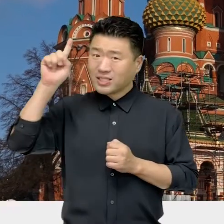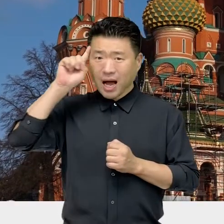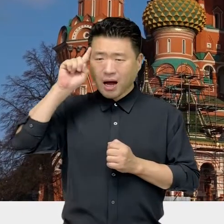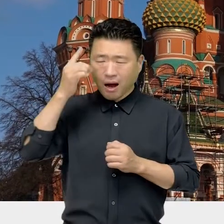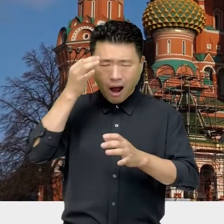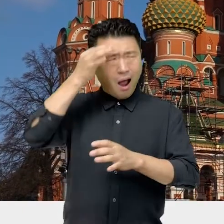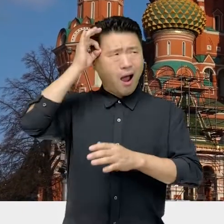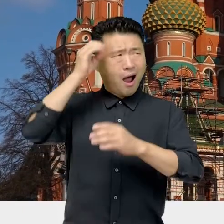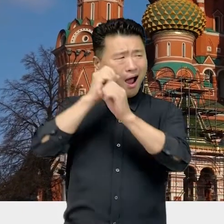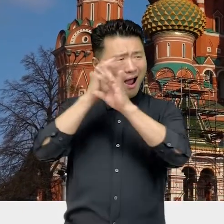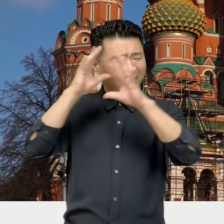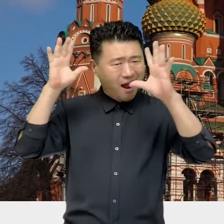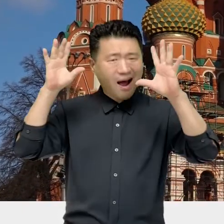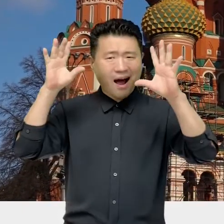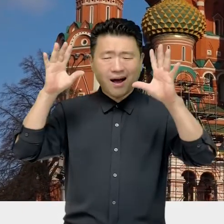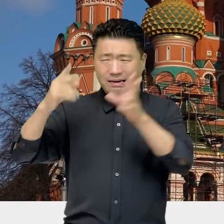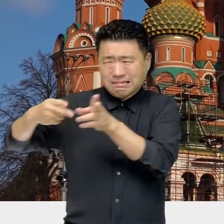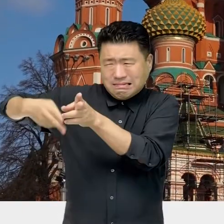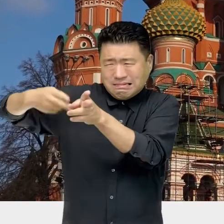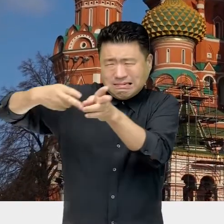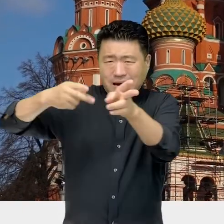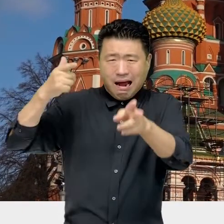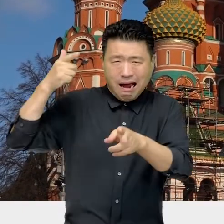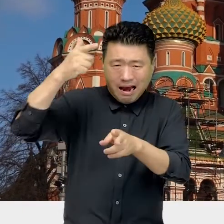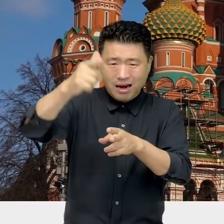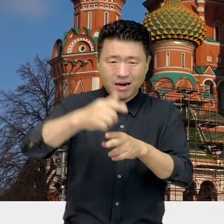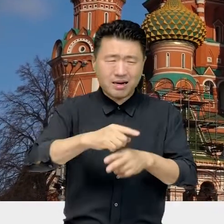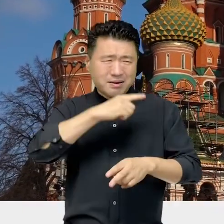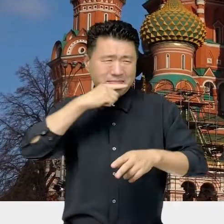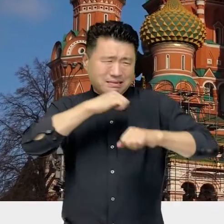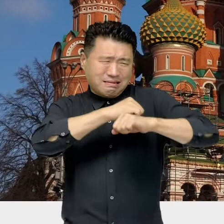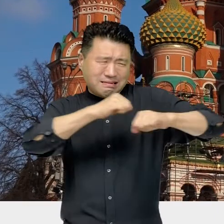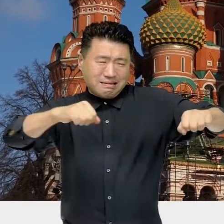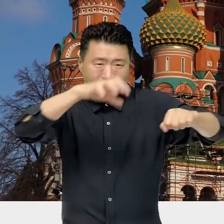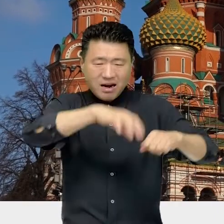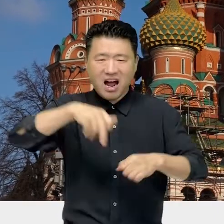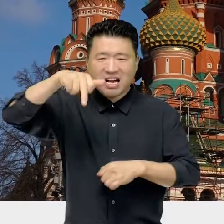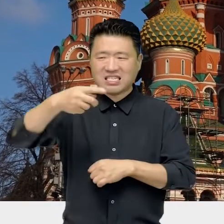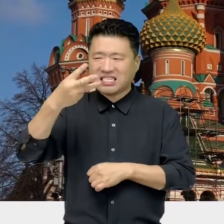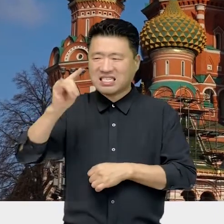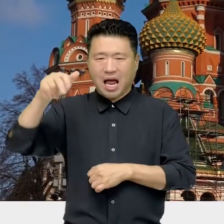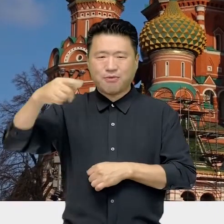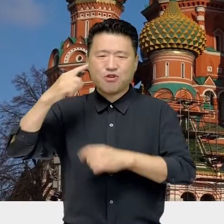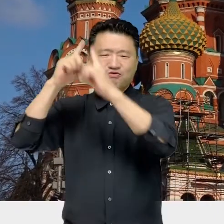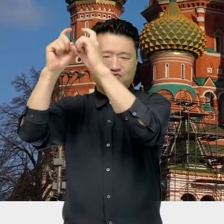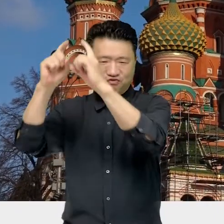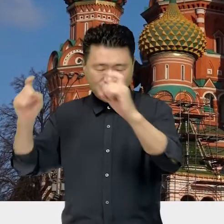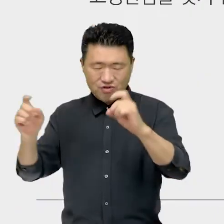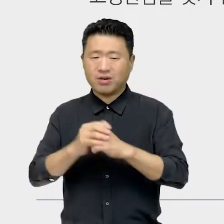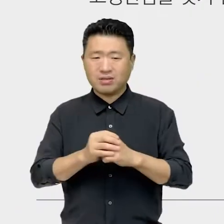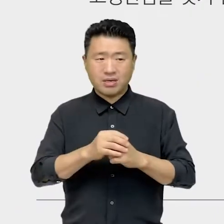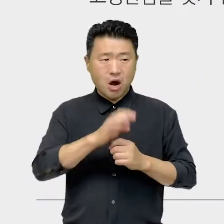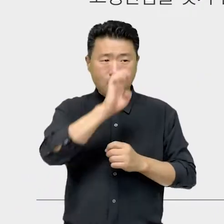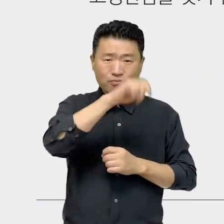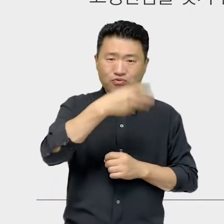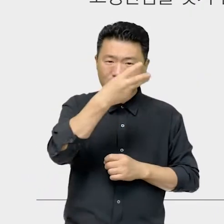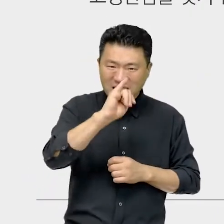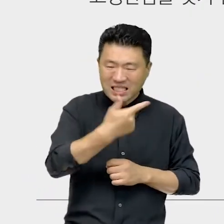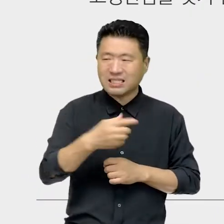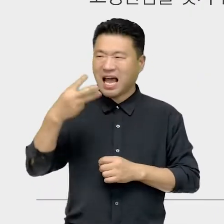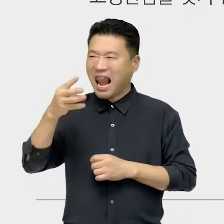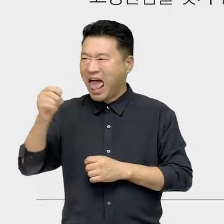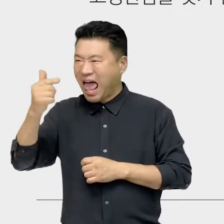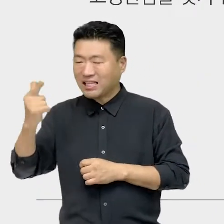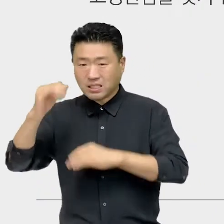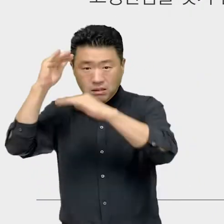러시아 하면 떠오르는 것은 시베리아 횡단 열차, 붉은 광장과 크렘린궁, 스탈린과 레닌, 푸틴. 그러나